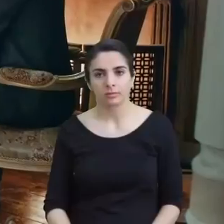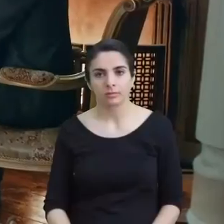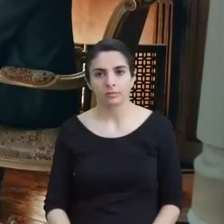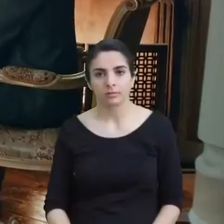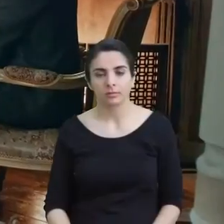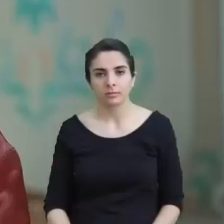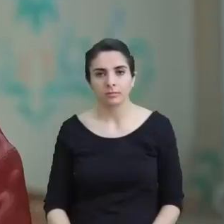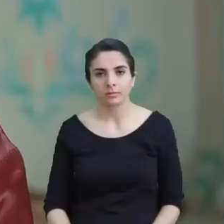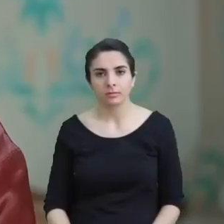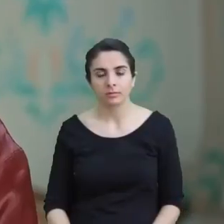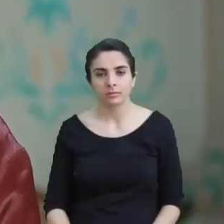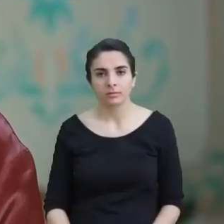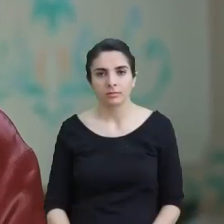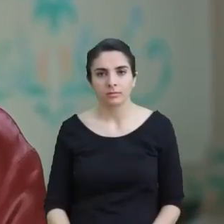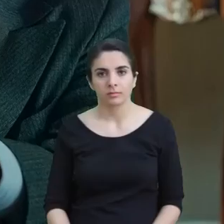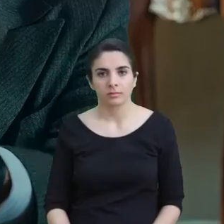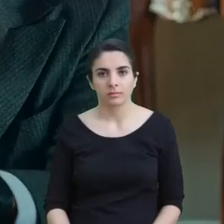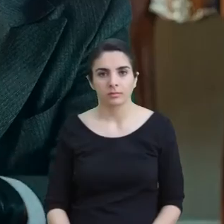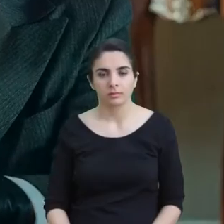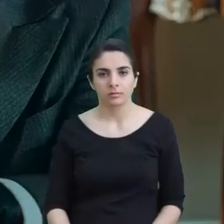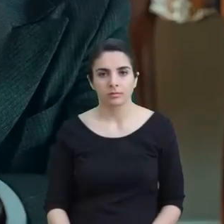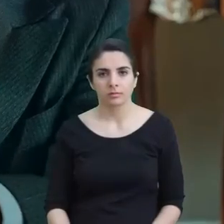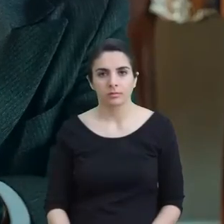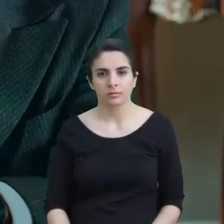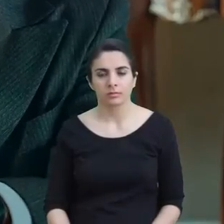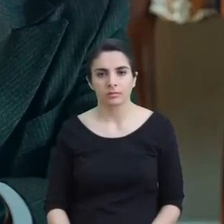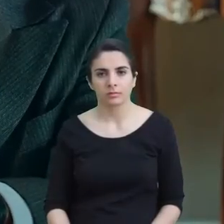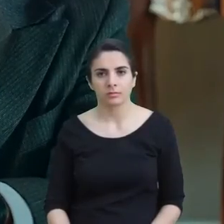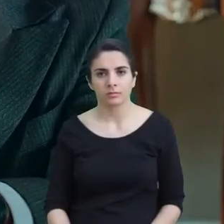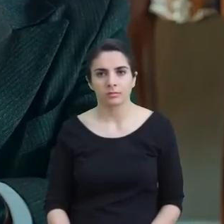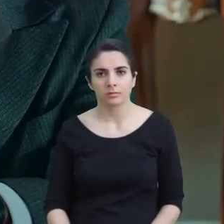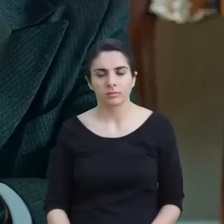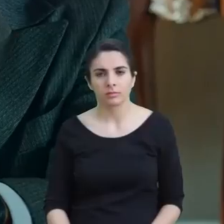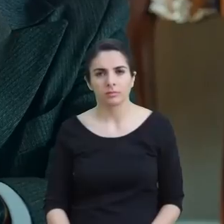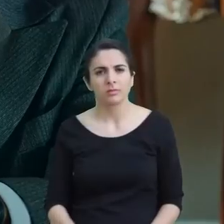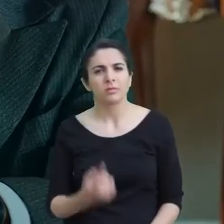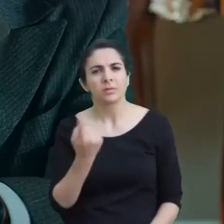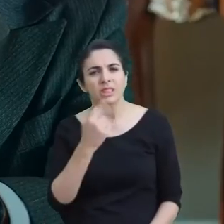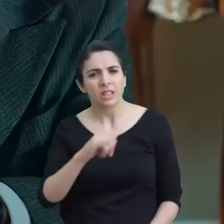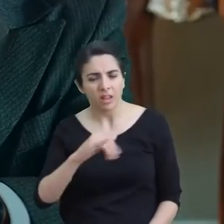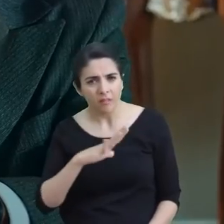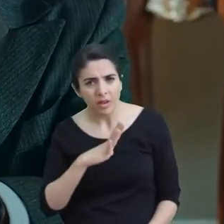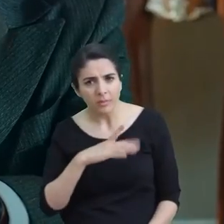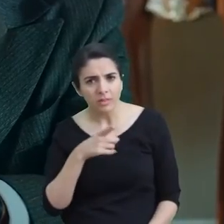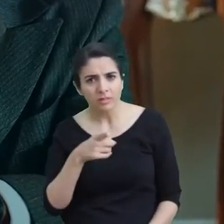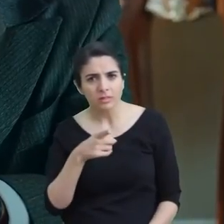Arkasına yaslanıyordu. Öne doğru aldı sırtını. Şu şey yanınızda mı?